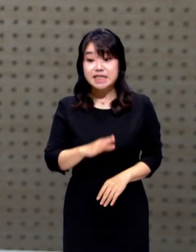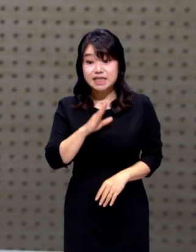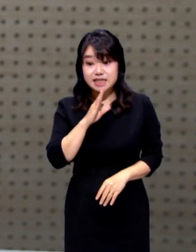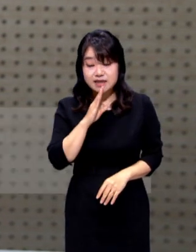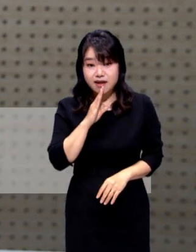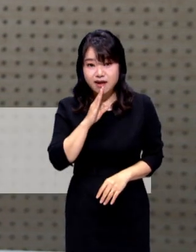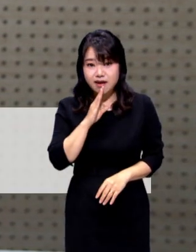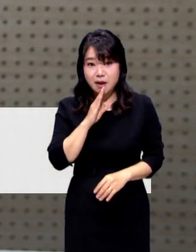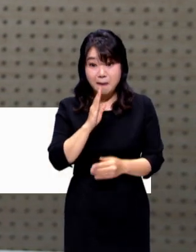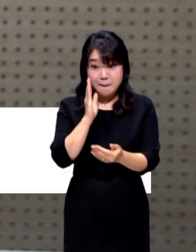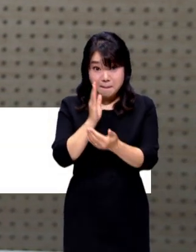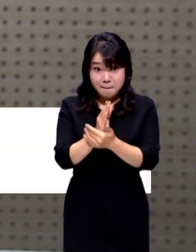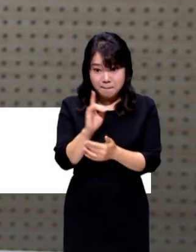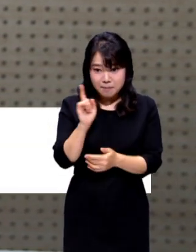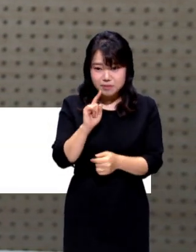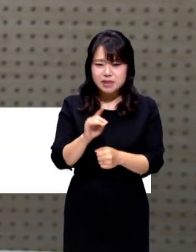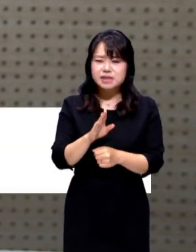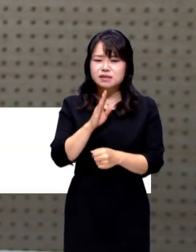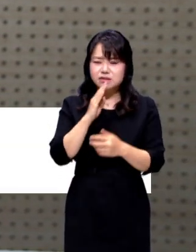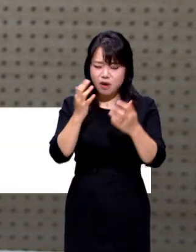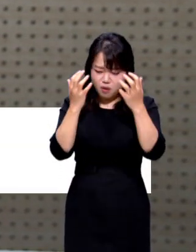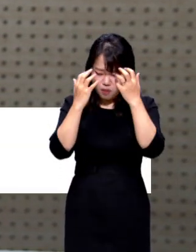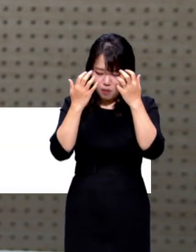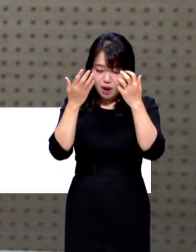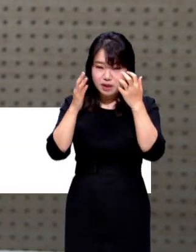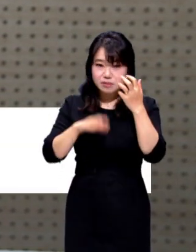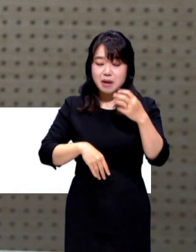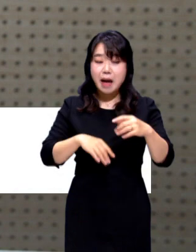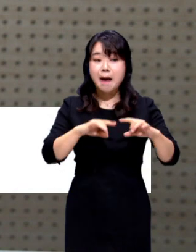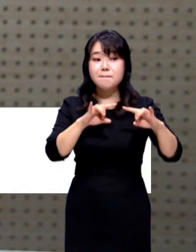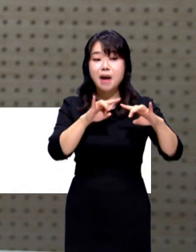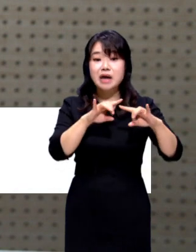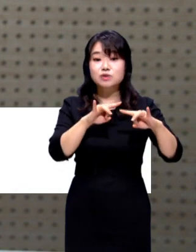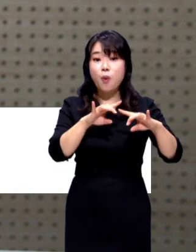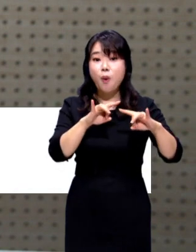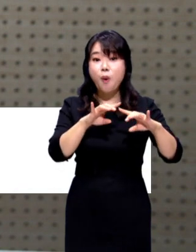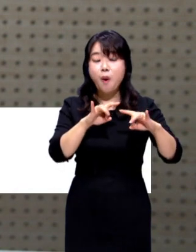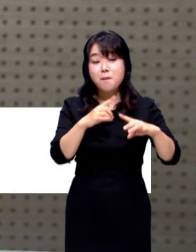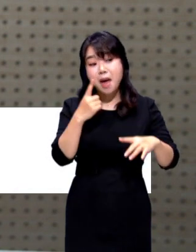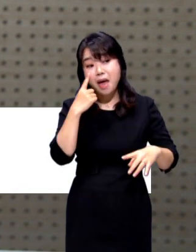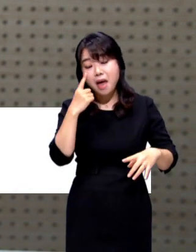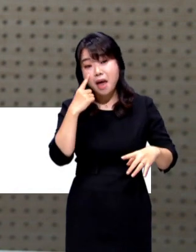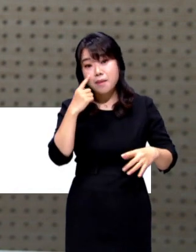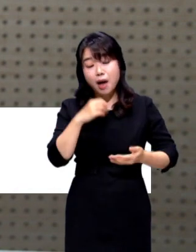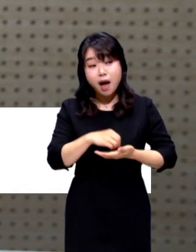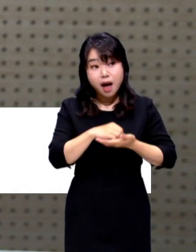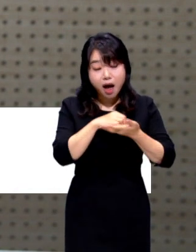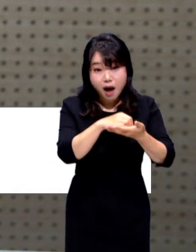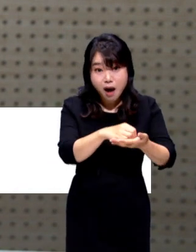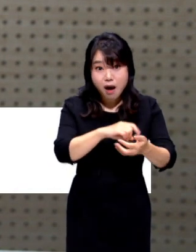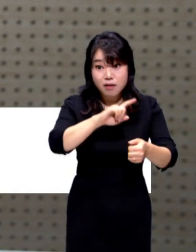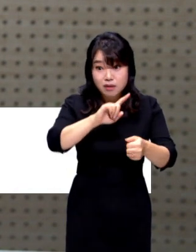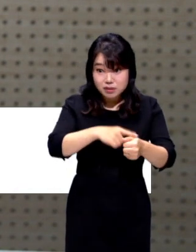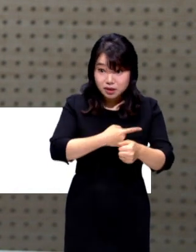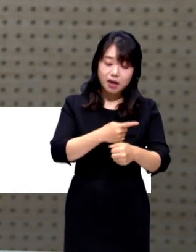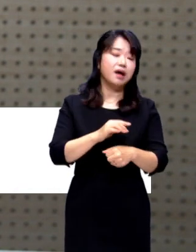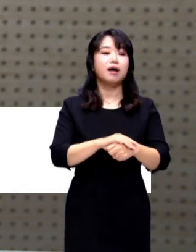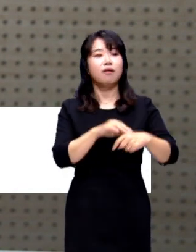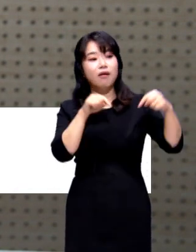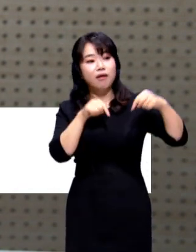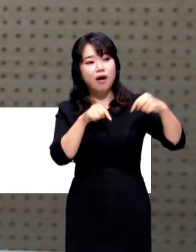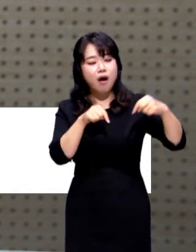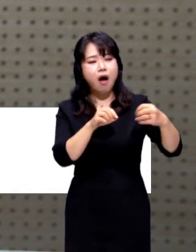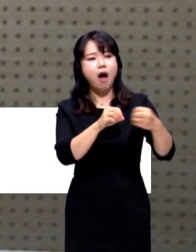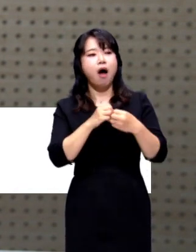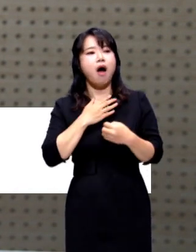실제로 어려웠지만 아 그래도 방송이니까 한번 나가보자라고 했을 때 오히려 상담에 대한 장점을 느끼고 가시는 분들이